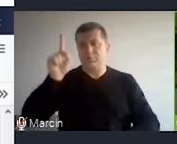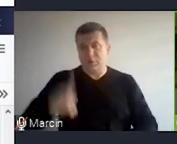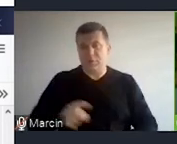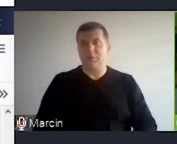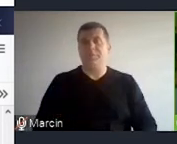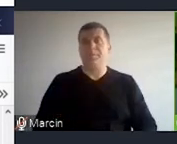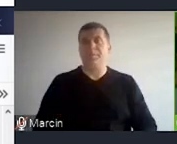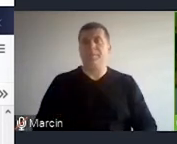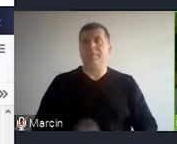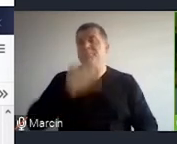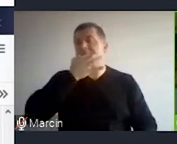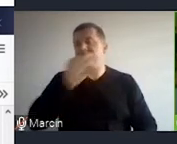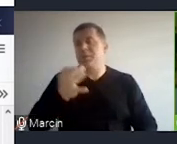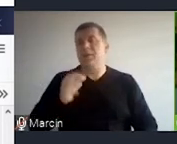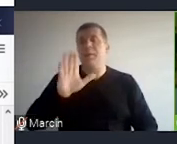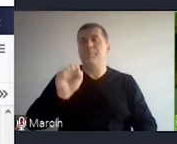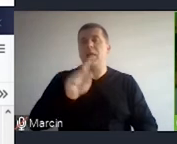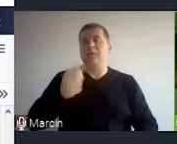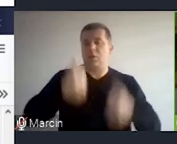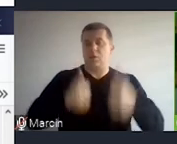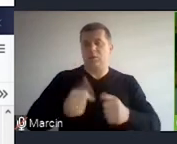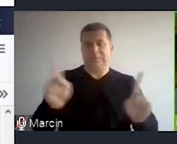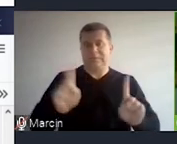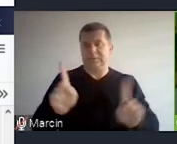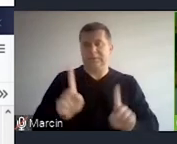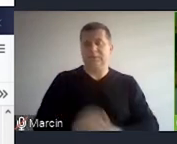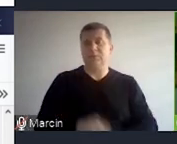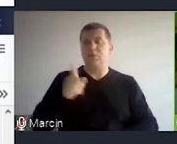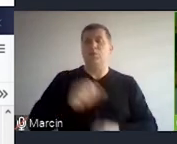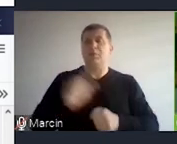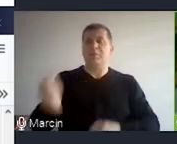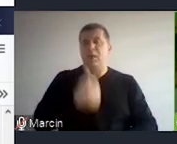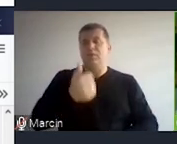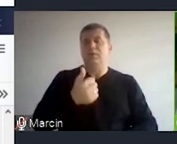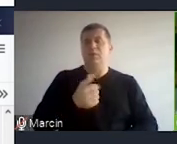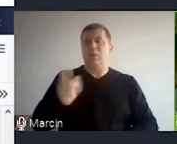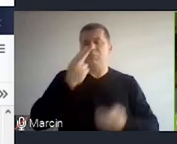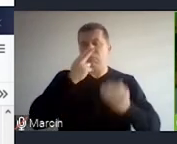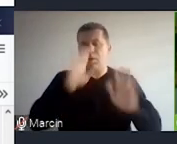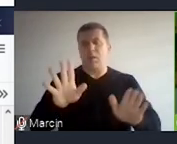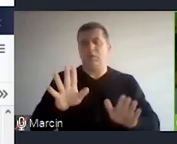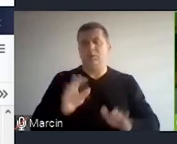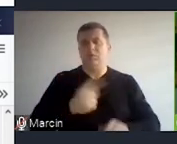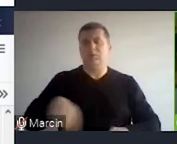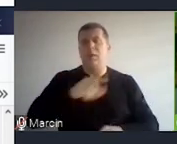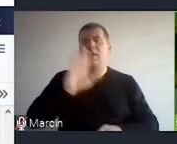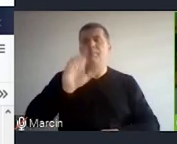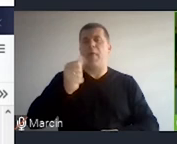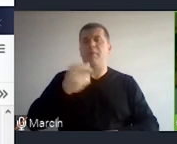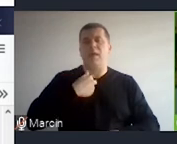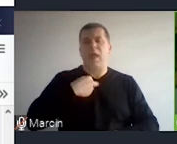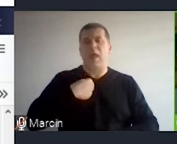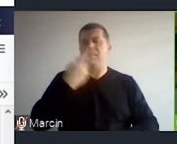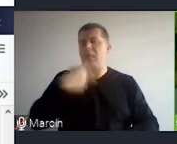miesięcznie w zapytaniach na bazie konkurencyjności. Bo to po pierwsze pokazuje, że beneficjent nie